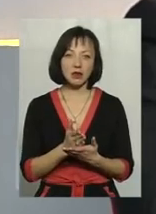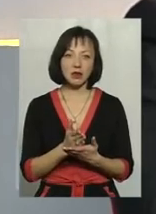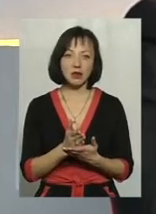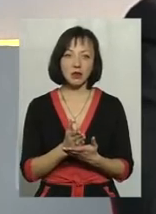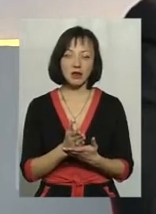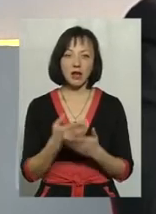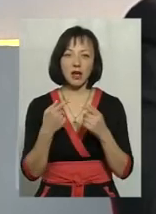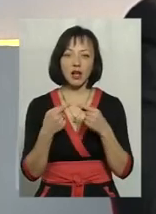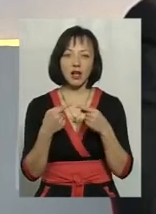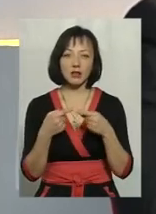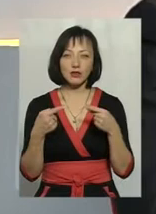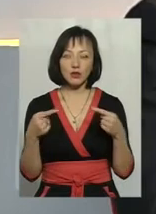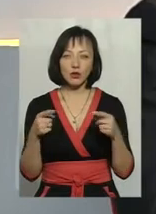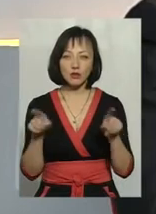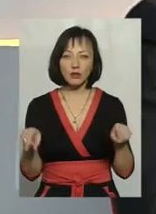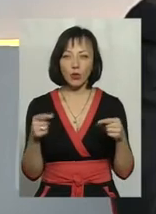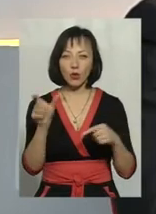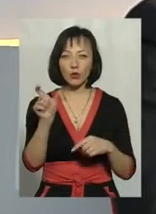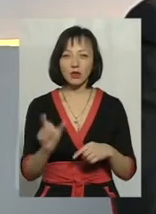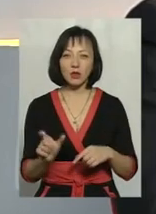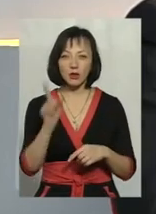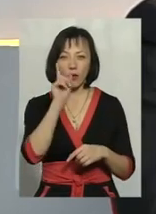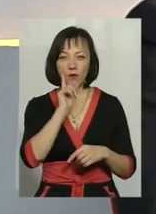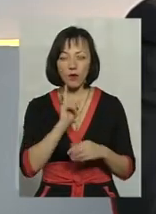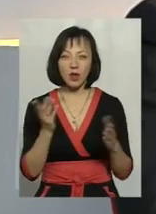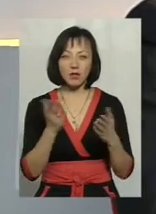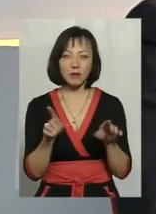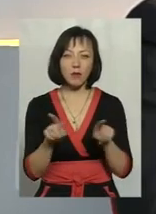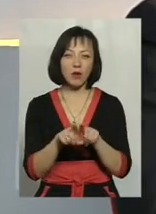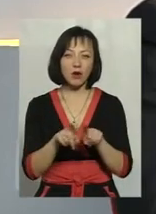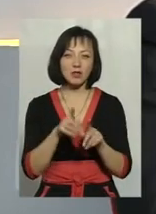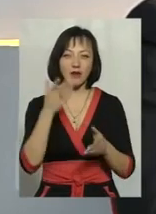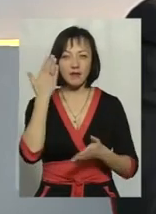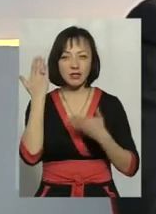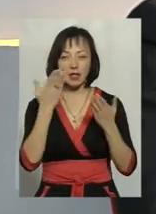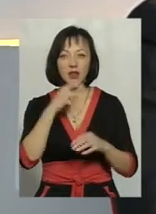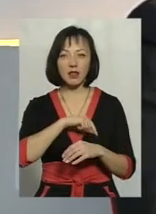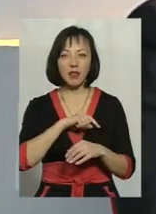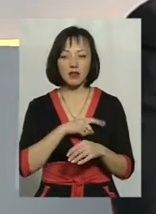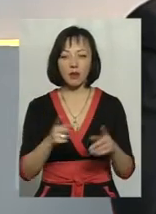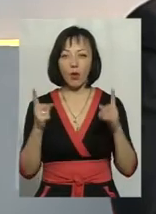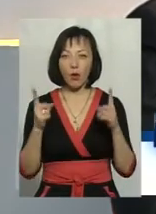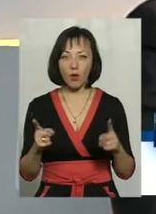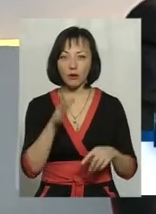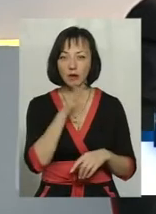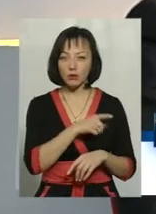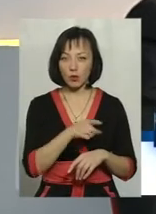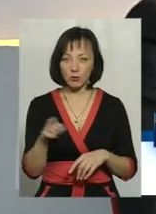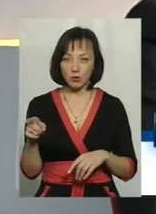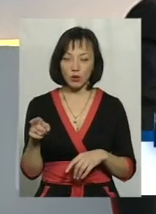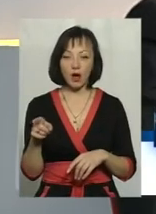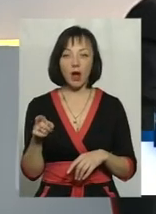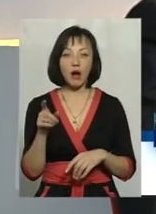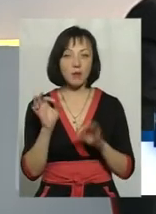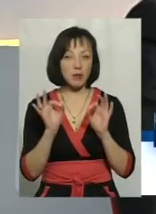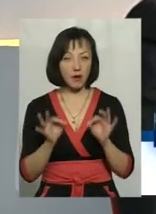обманом, будемо говорити, створює людині якийсь комфорт, якийсь нібито веселий настрій на якийсь певний проміжок часу.